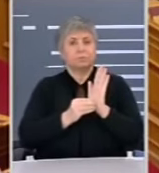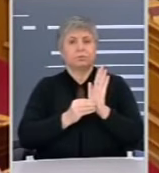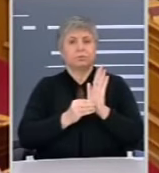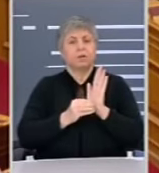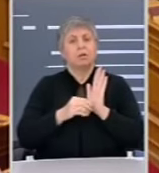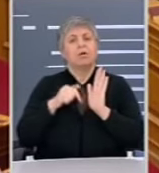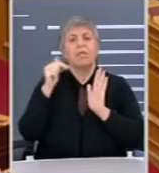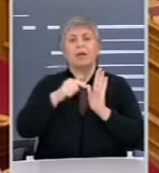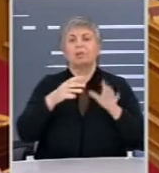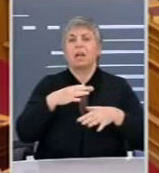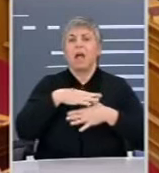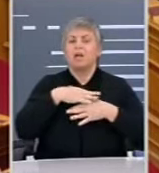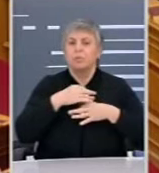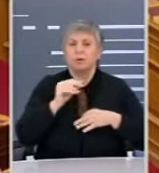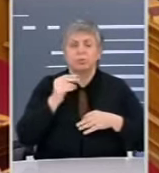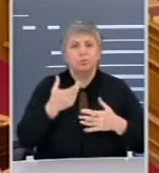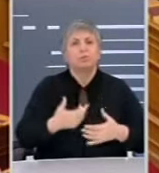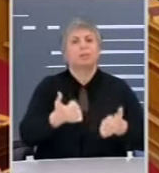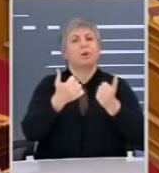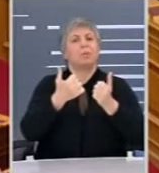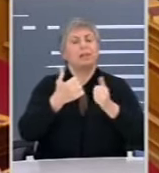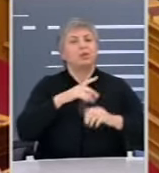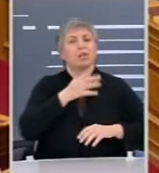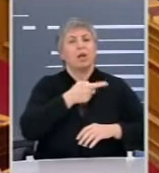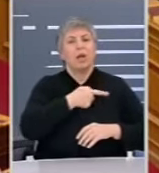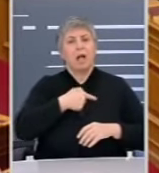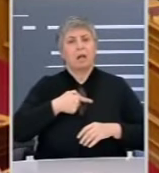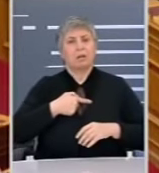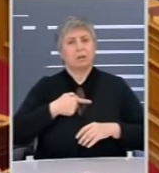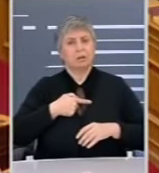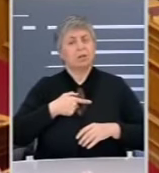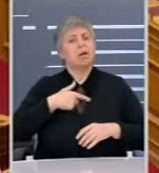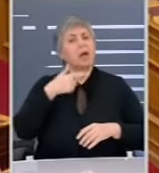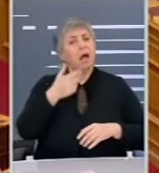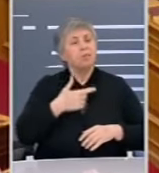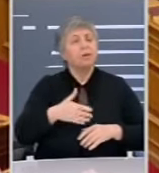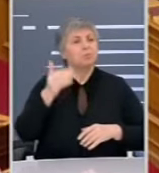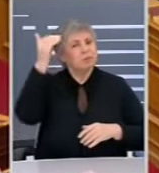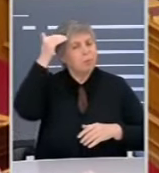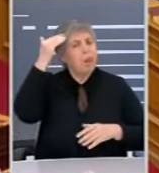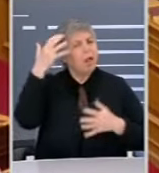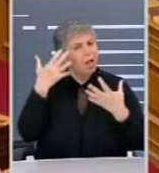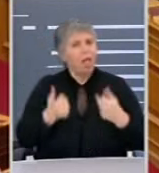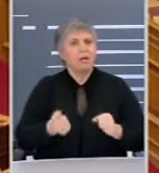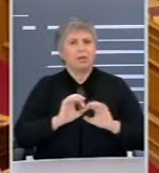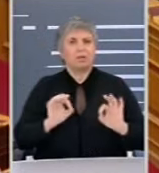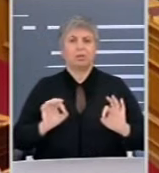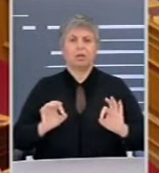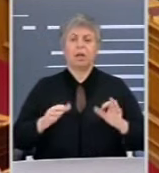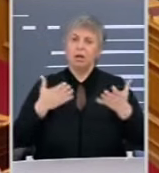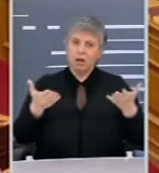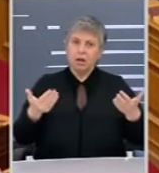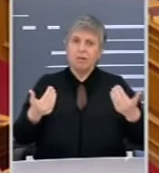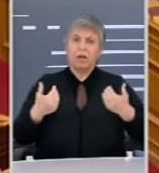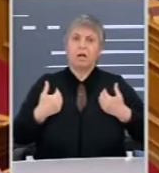κοινοβουλευτικούς εκπροσώπους είτε απ αρχηγούς τλπ να τηρηθούν κάποιοι άλλοι χρόνοι που είχανε σστο μυαλό τους εντάξει αφήστε με δια της